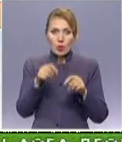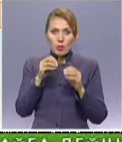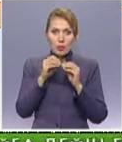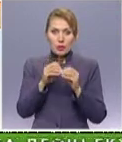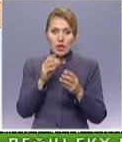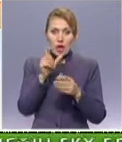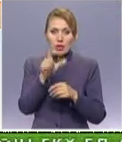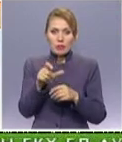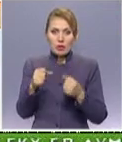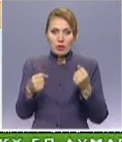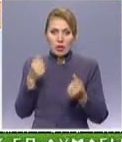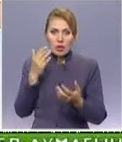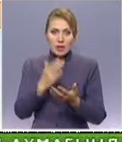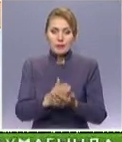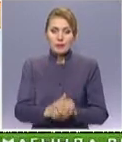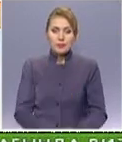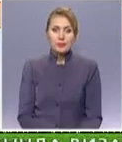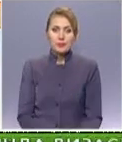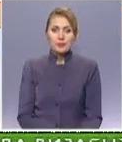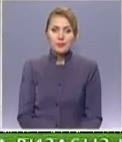бұзған жүргізушілер бастап тұр.